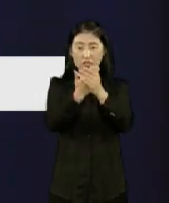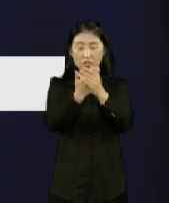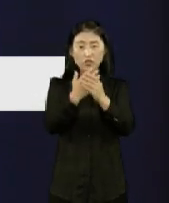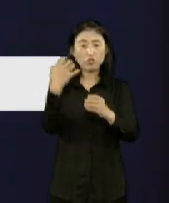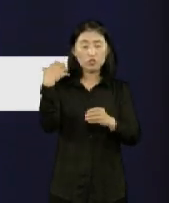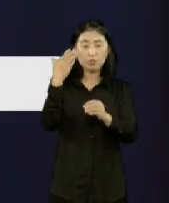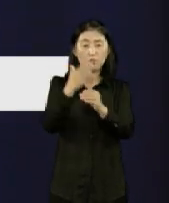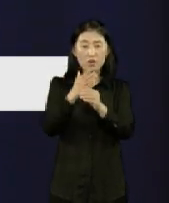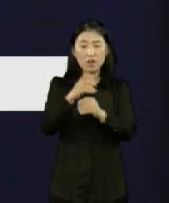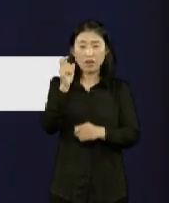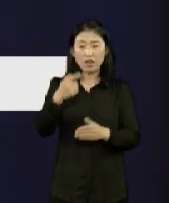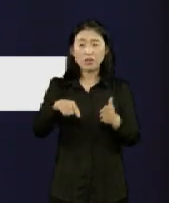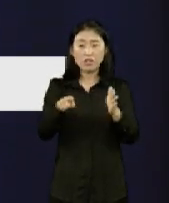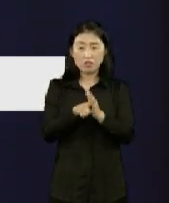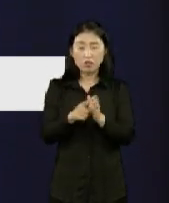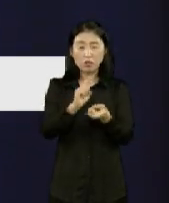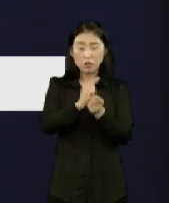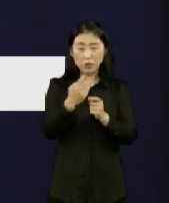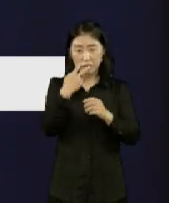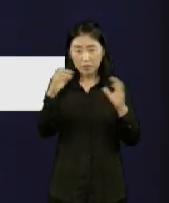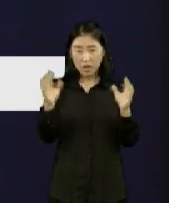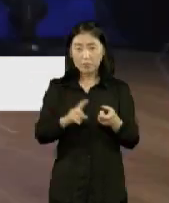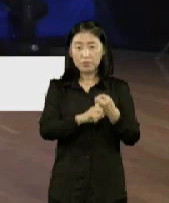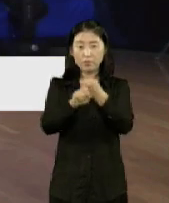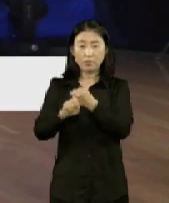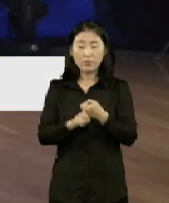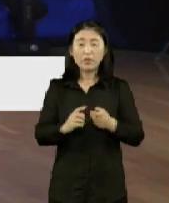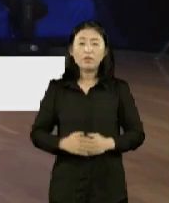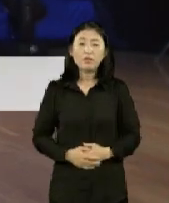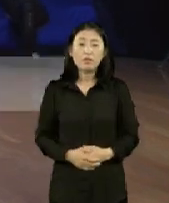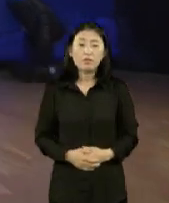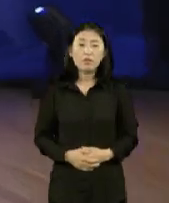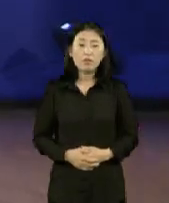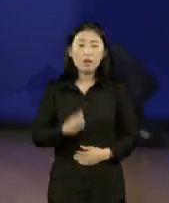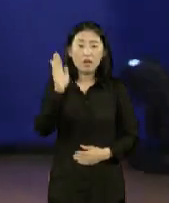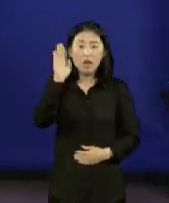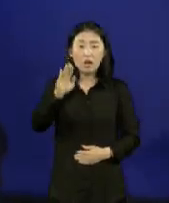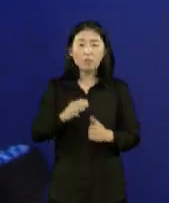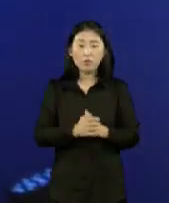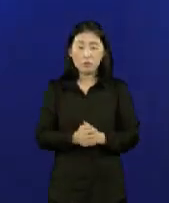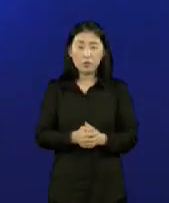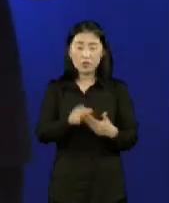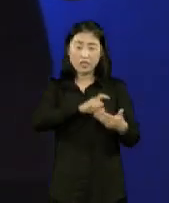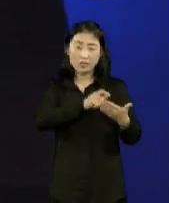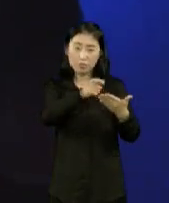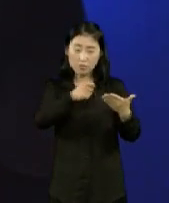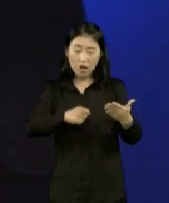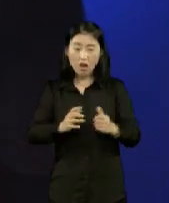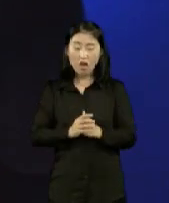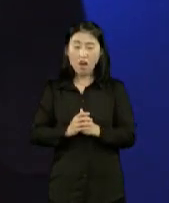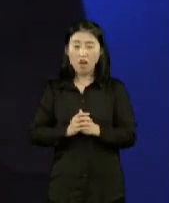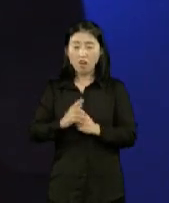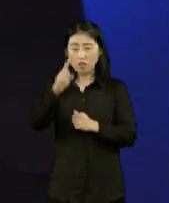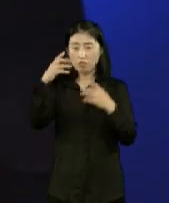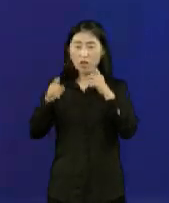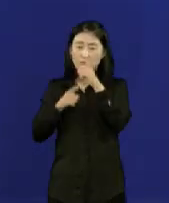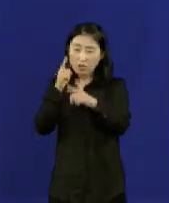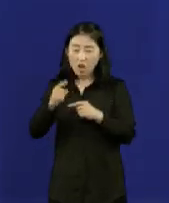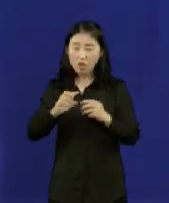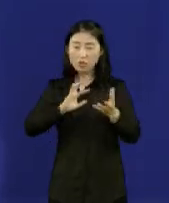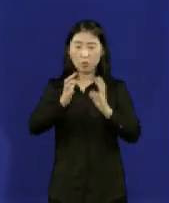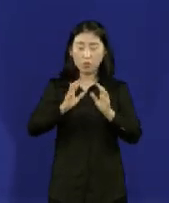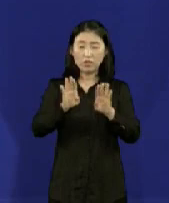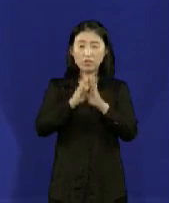기능을 담당할 수 있도록 상호 연대하고 앞으로 서명운동과 국민청원, 정책토론회를